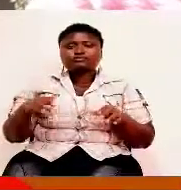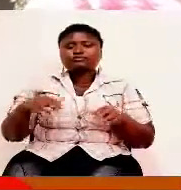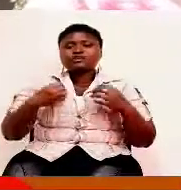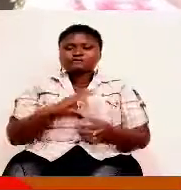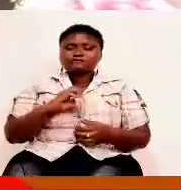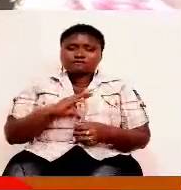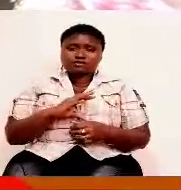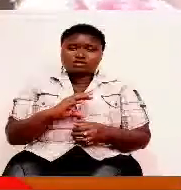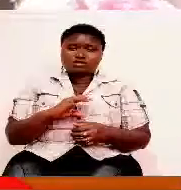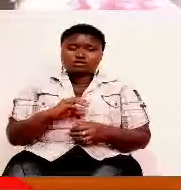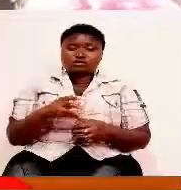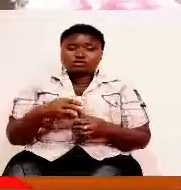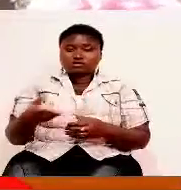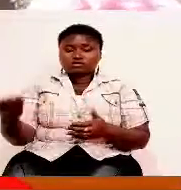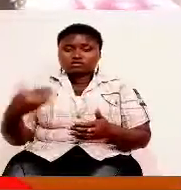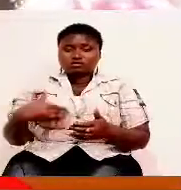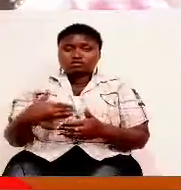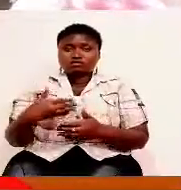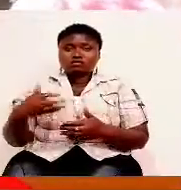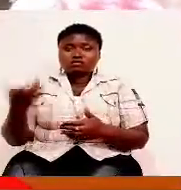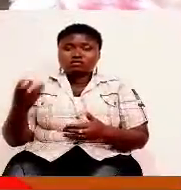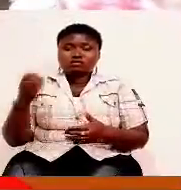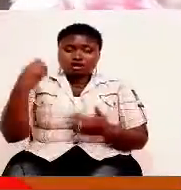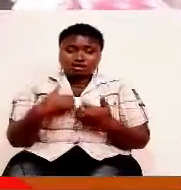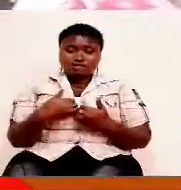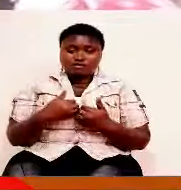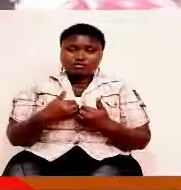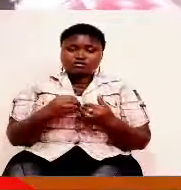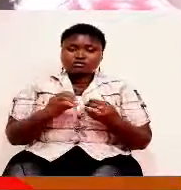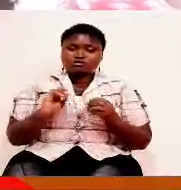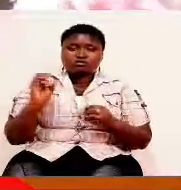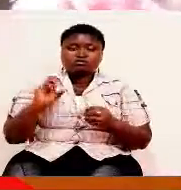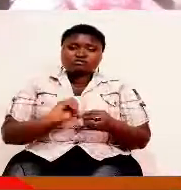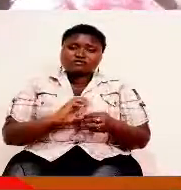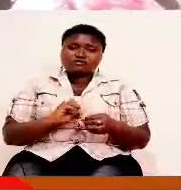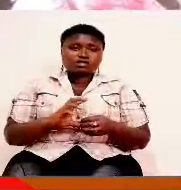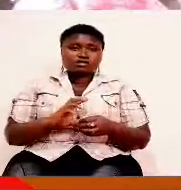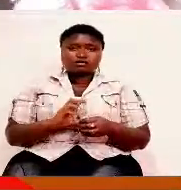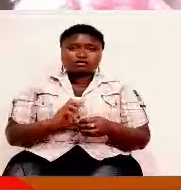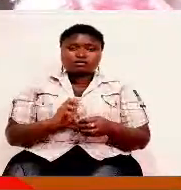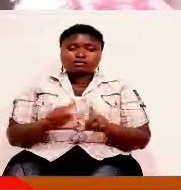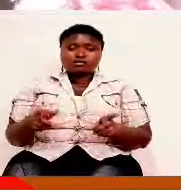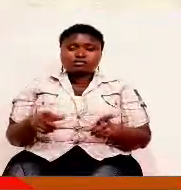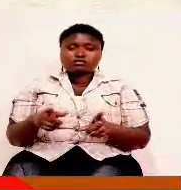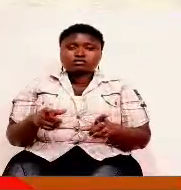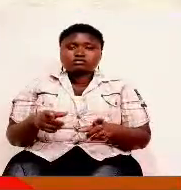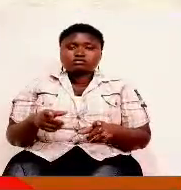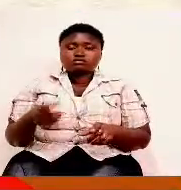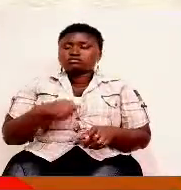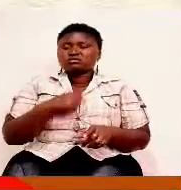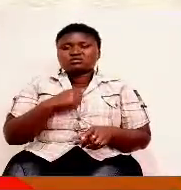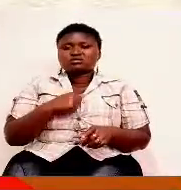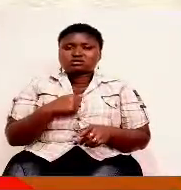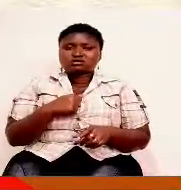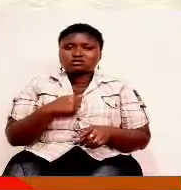guoya, wahota kuoya, aduari agimoke mekiriru ole. Totigi ya hoti kuoya besha ishio. No ni tuwa shokira tuwe na luo. Nye